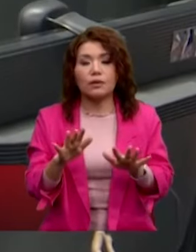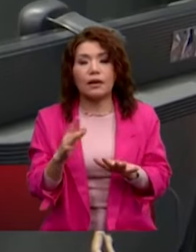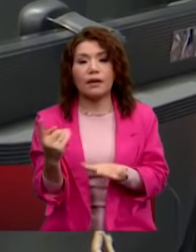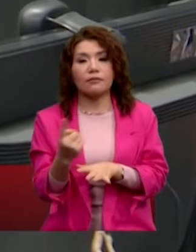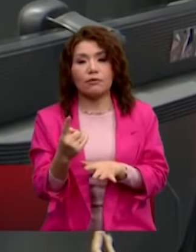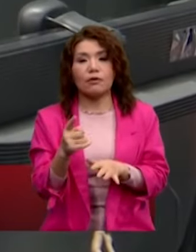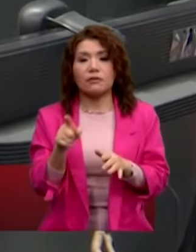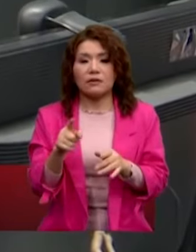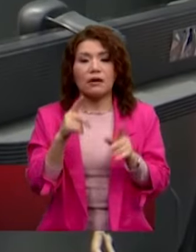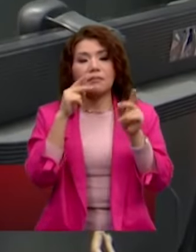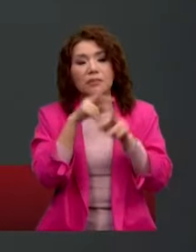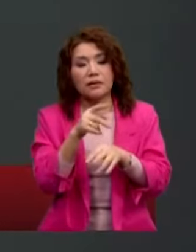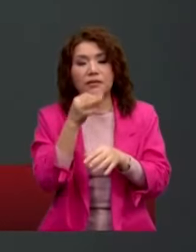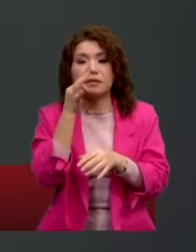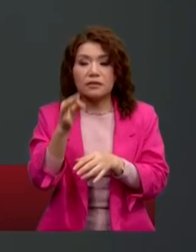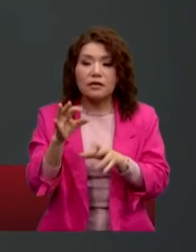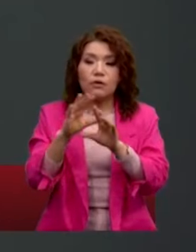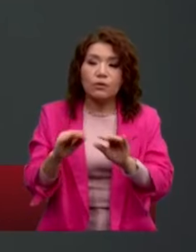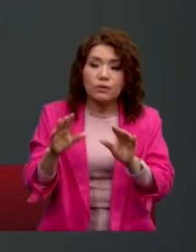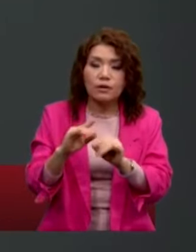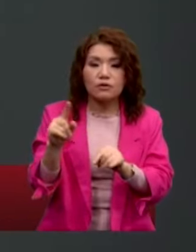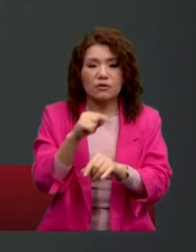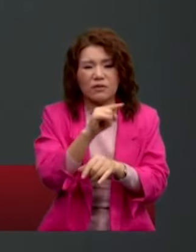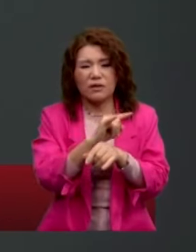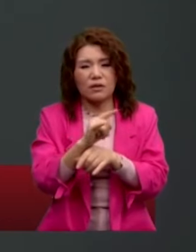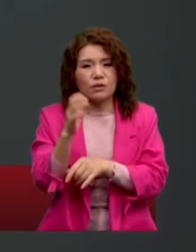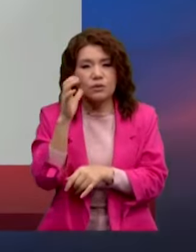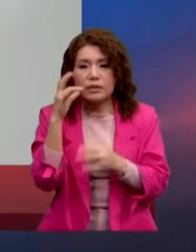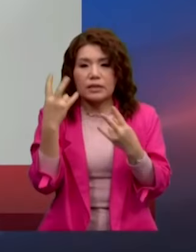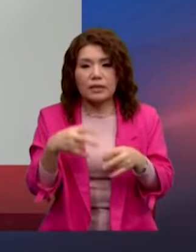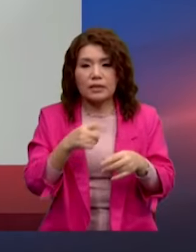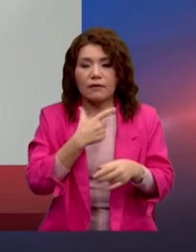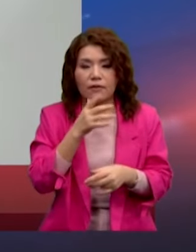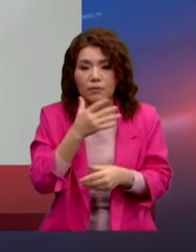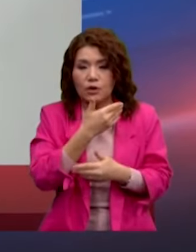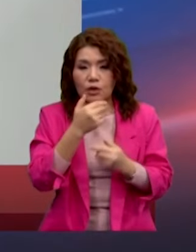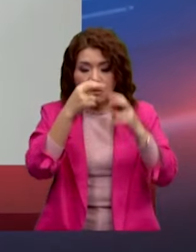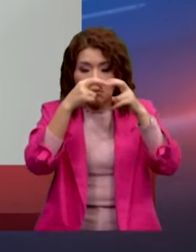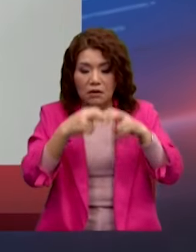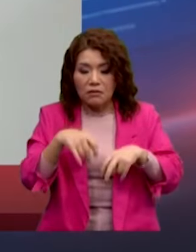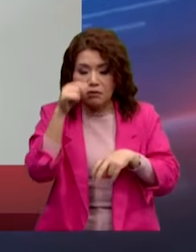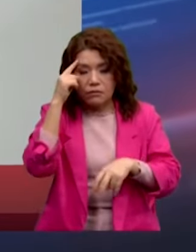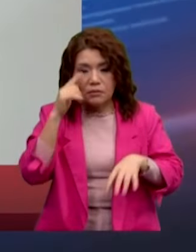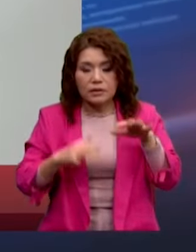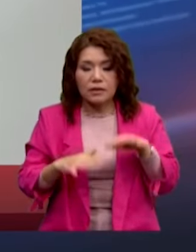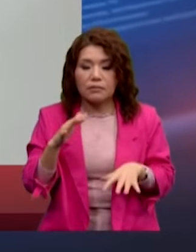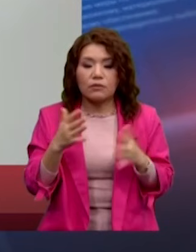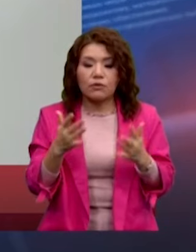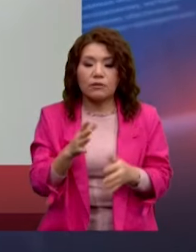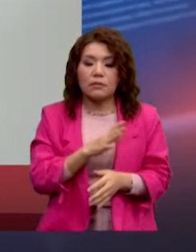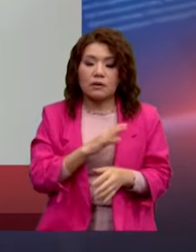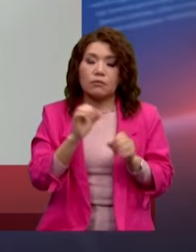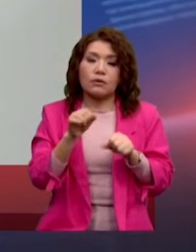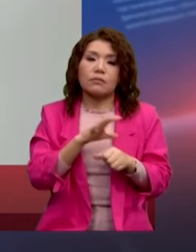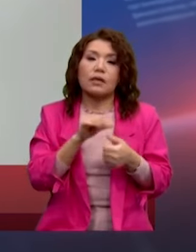есть опровергнуть. В таких ситуациях у людей вообще абсолютно нет времени самостоятельно проверять такую информацию. Мы сомневаемся, что у кого-то была